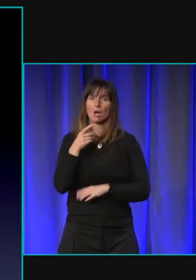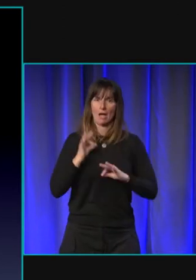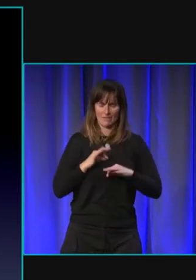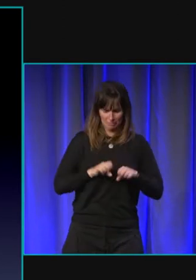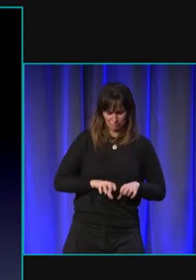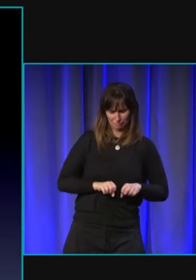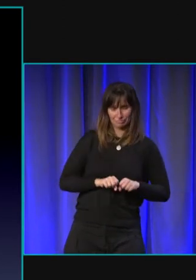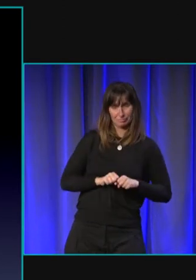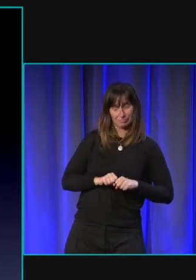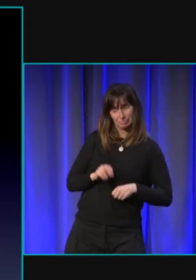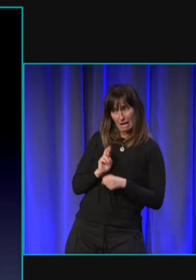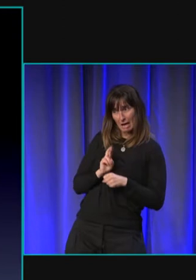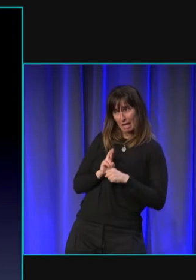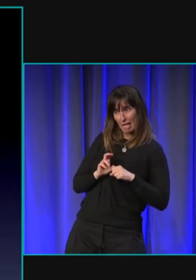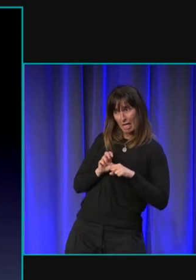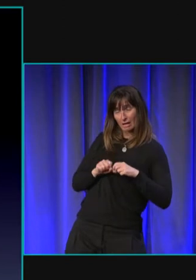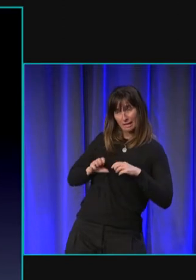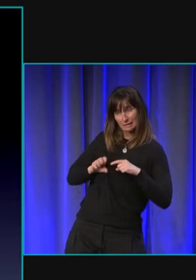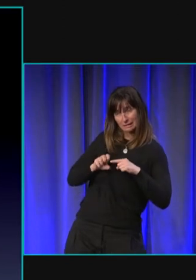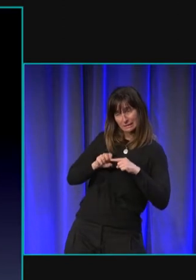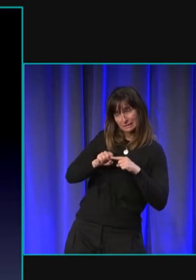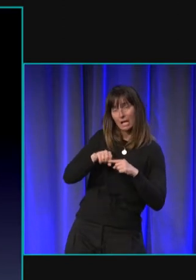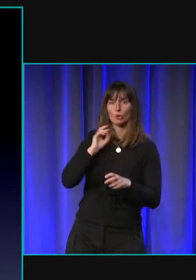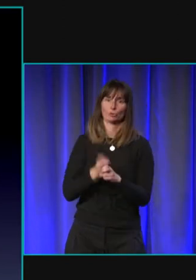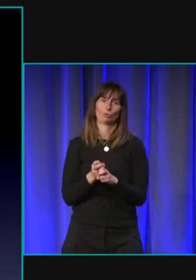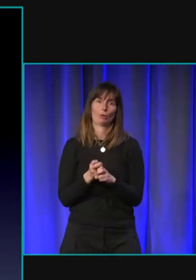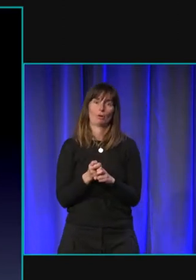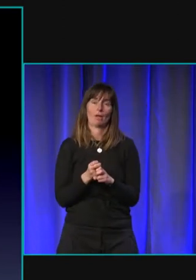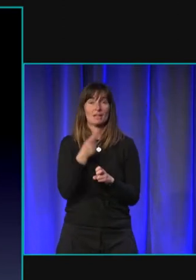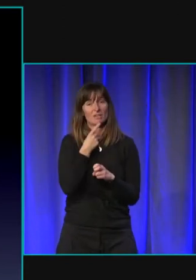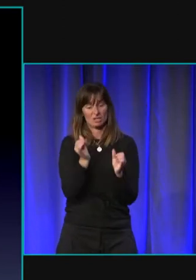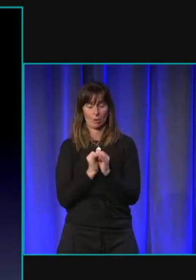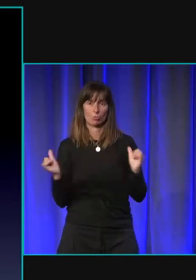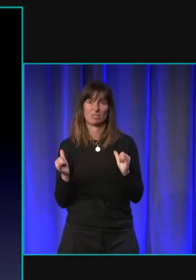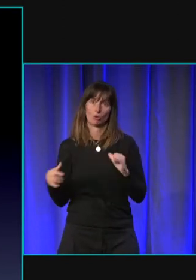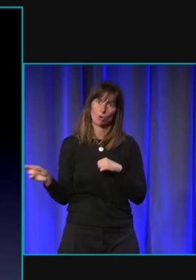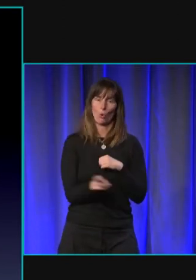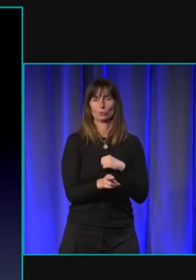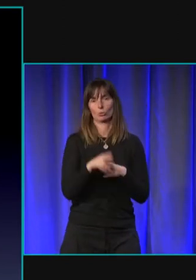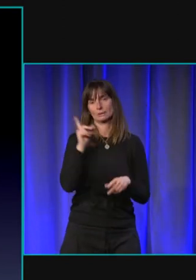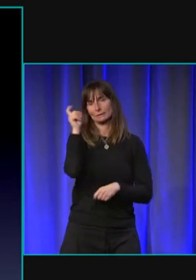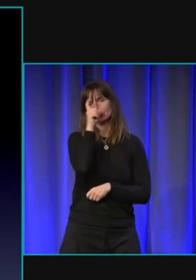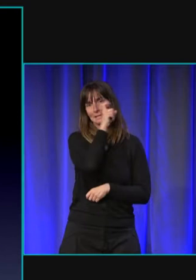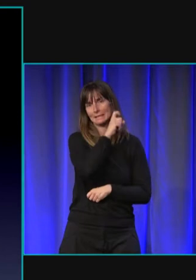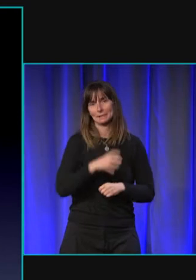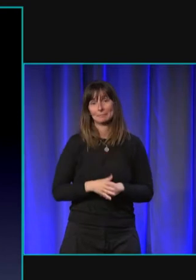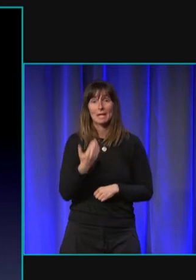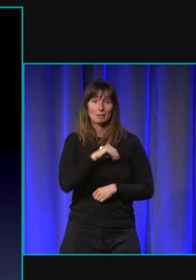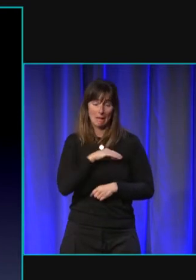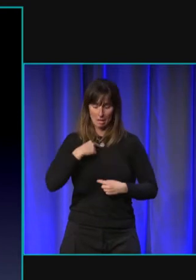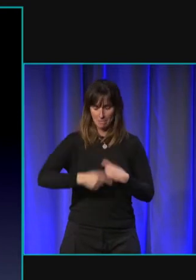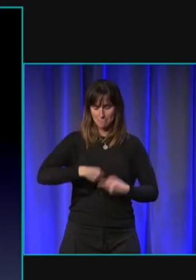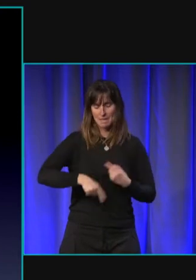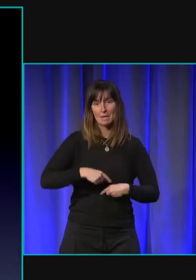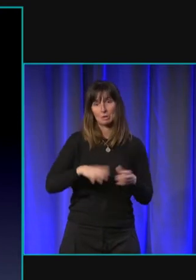phosphocréatine, et donc le muscle a plus de mal à reconstituer rapidement sa puissance. C'est tout simplement lié à un métabolisme oxydatif